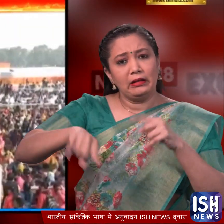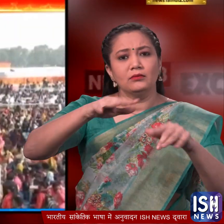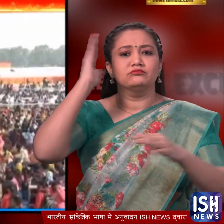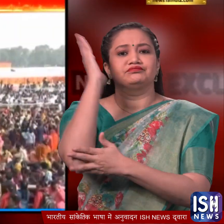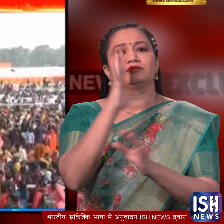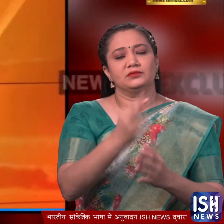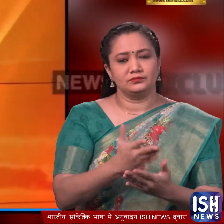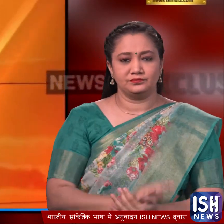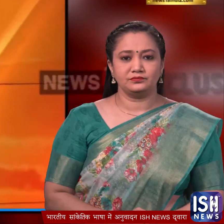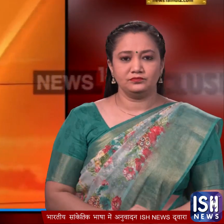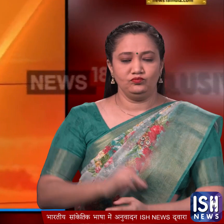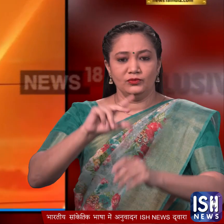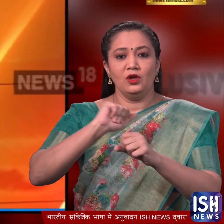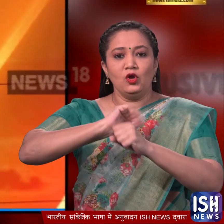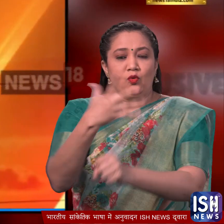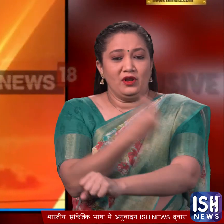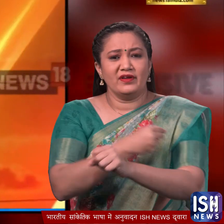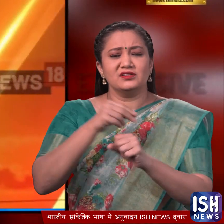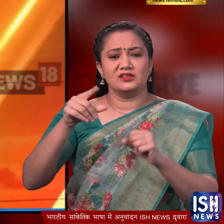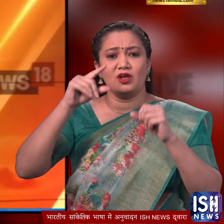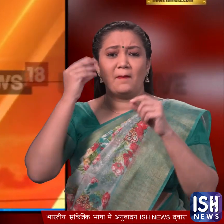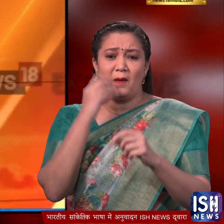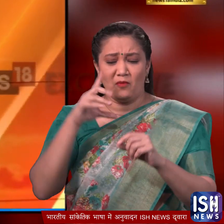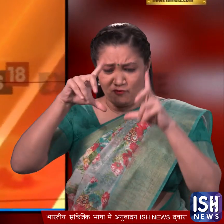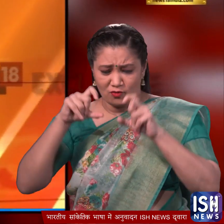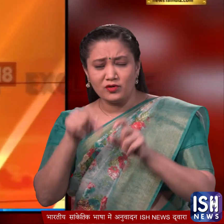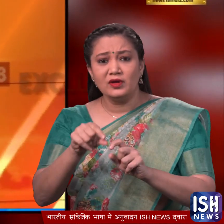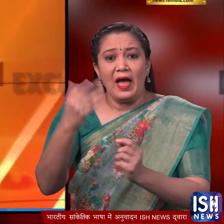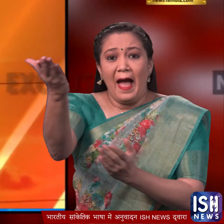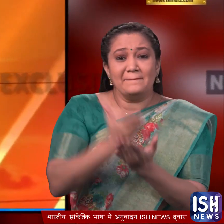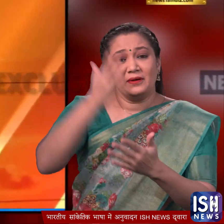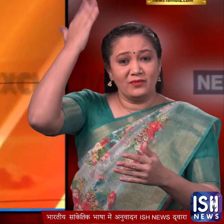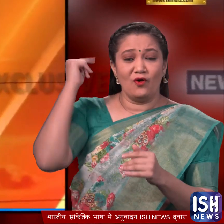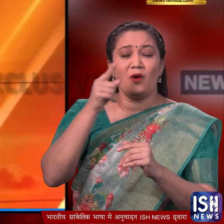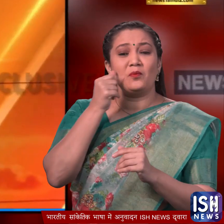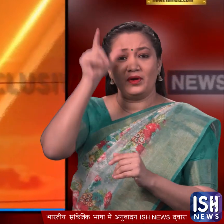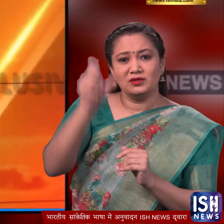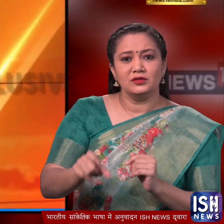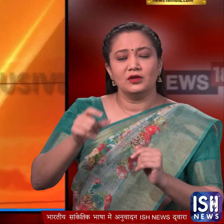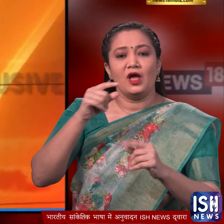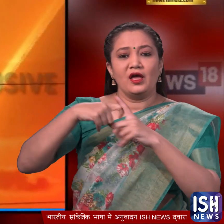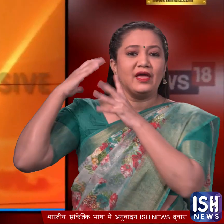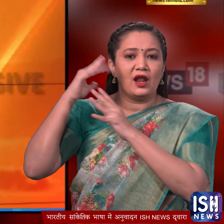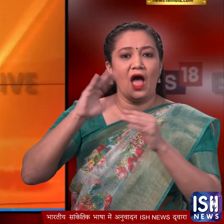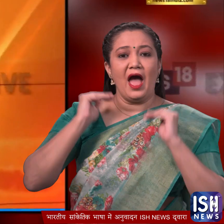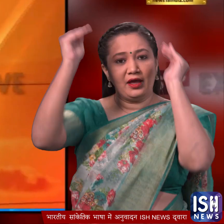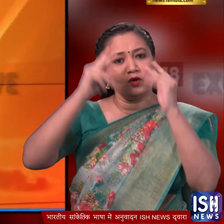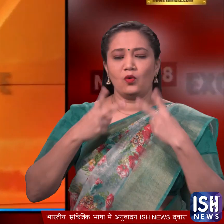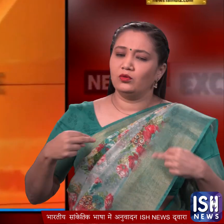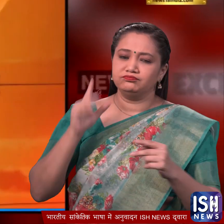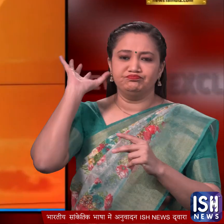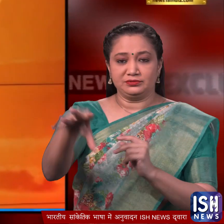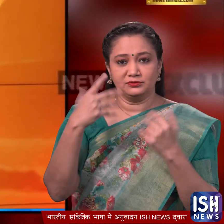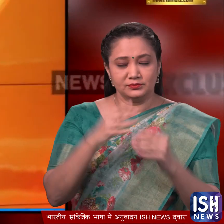की कोशिश शुरू हो चुकी है। कोरोना वैक्सीनेशन के सर्टिफिकेट पर पीएम की फोटो के खिलाफ याचिका दायर करने वाले शख्स को केरल हाईकोर्ट से झटका